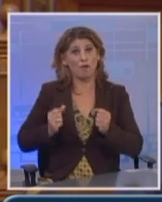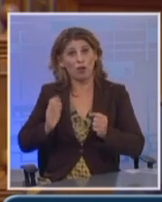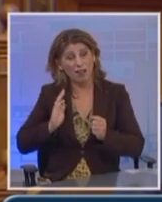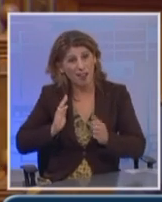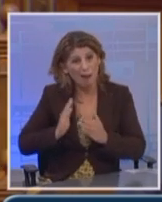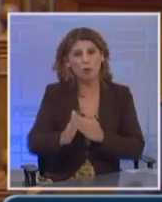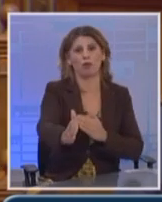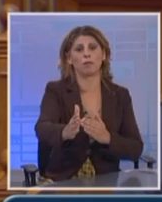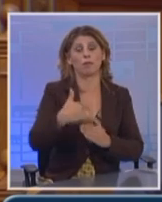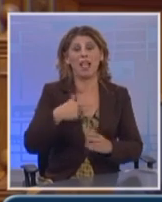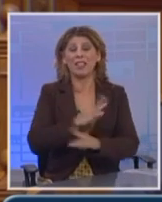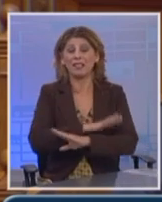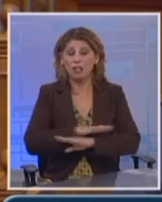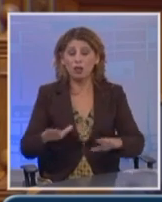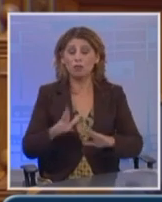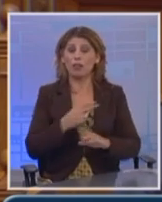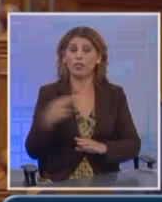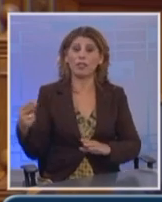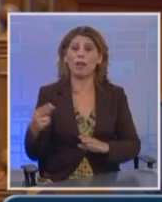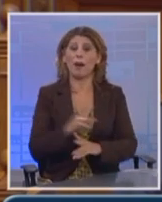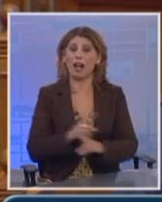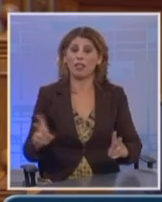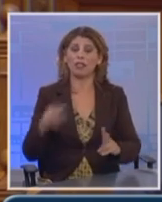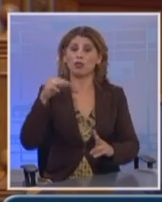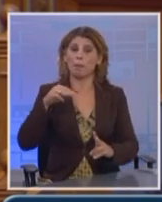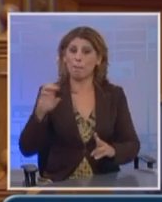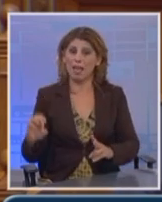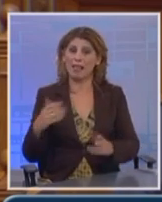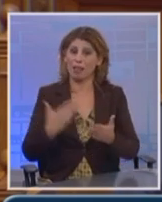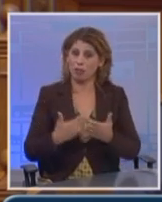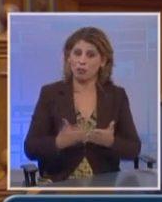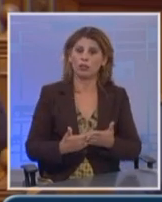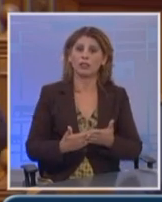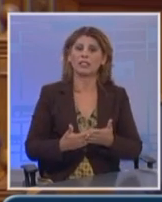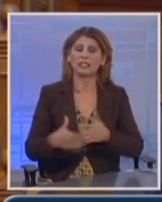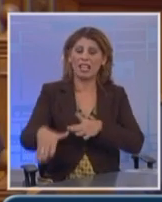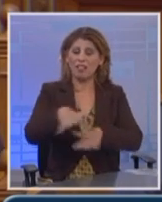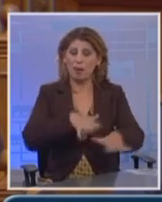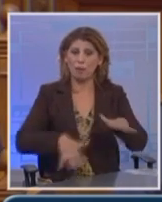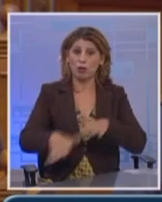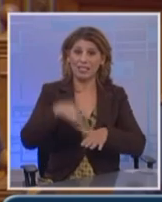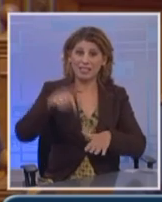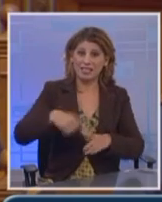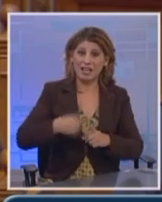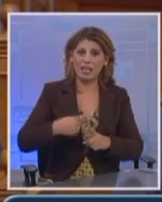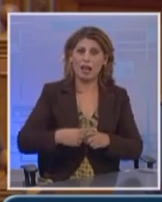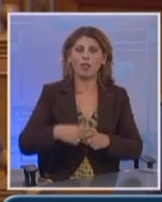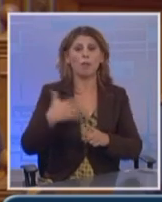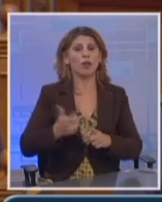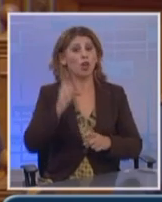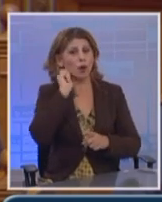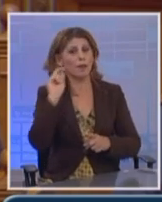της κάθαρσης, θα τελειώσουμε την υπόθεση των μέσων ενημέρωσης και της αδειοδότησης και η διαπλοκή στον τόπο που έχει